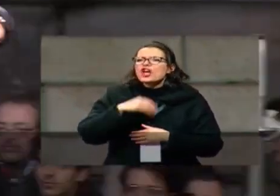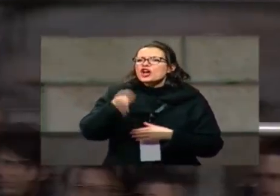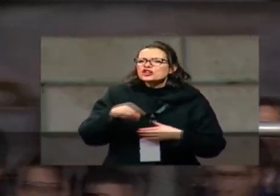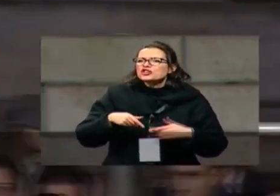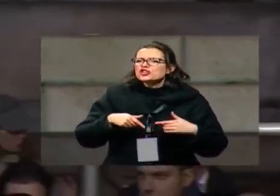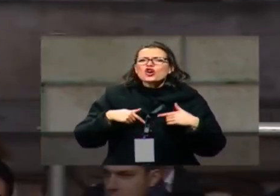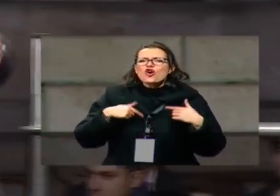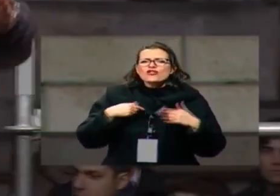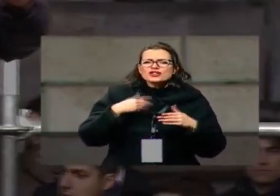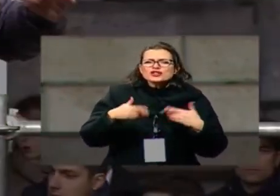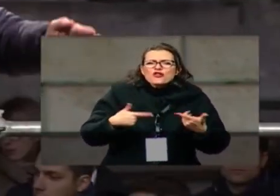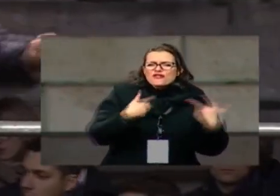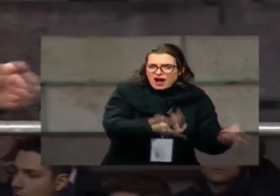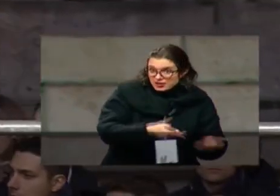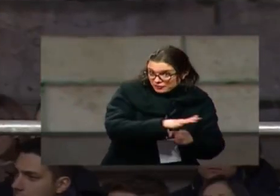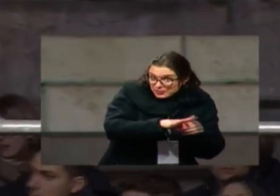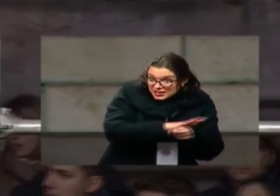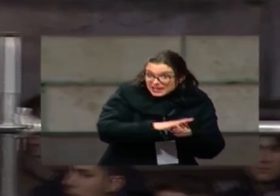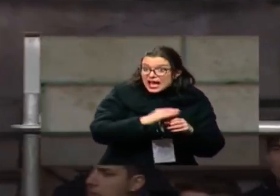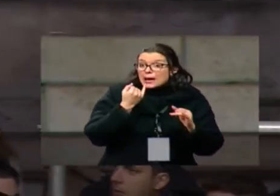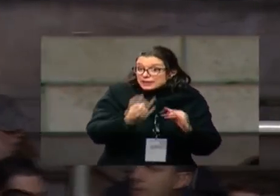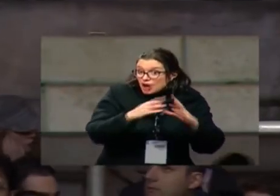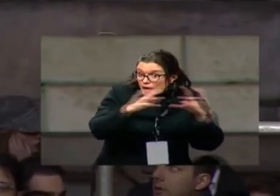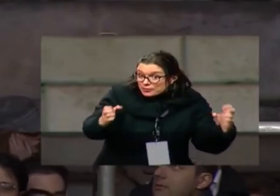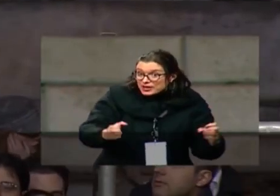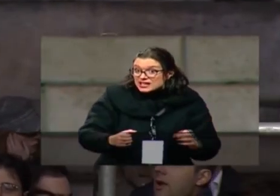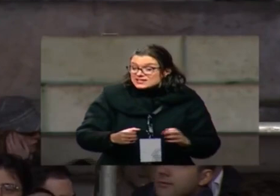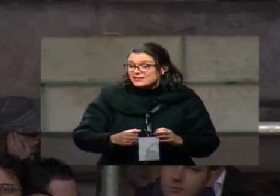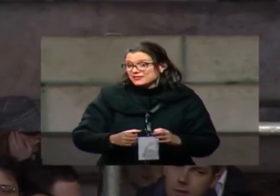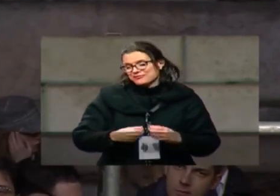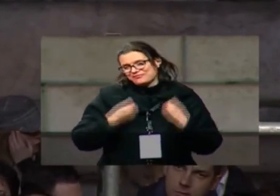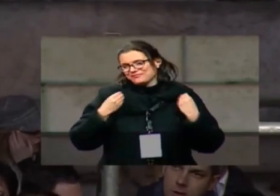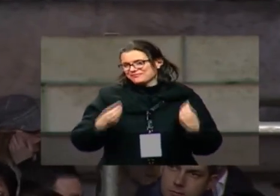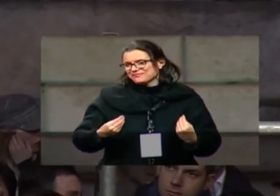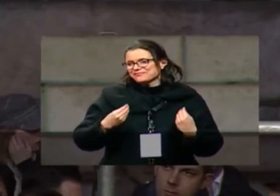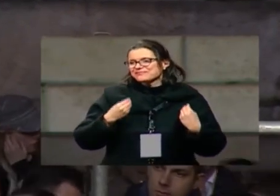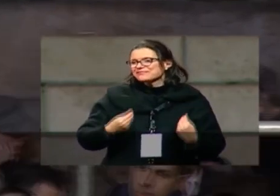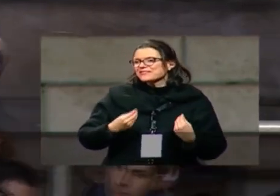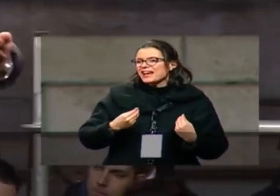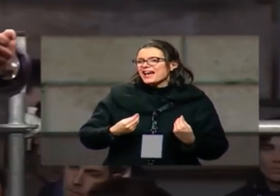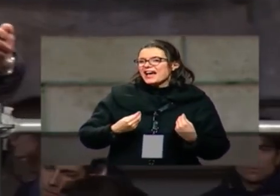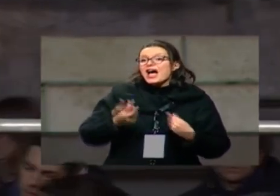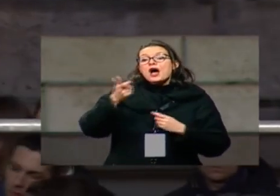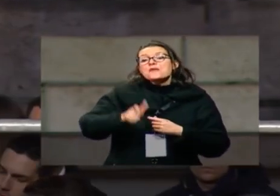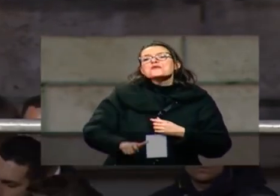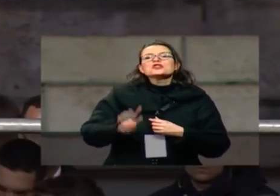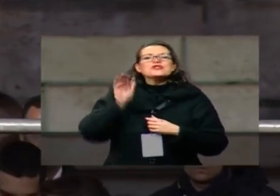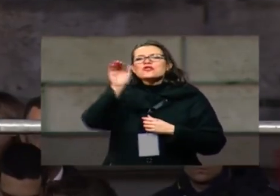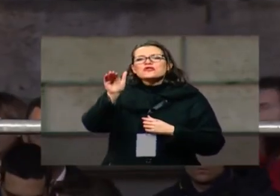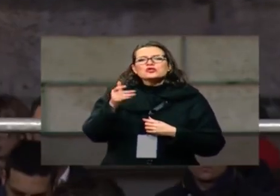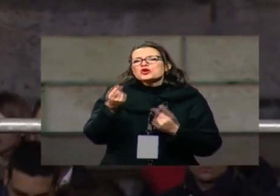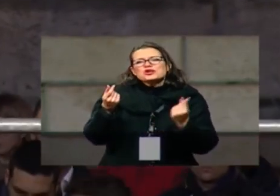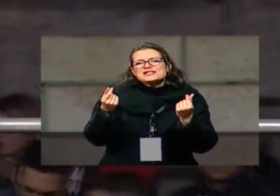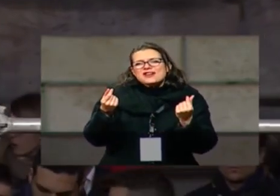famiglie le piccole imprese le medie imprese allora Ma è chiaro perché perché perché investire dei soldi non le